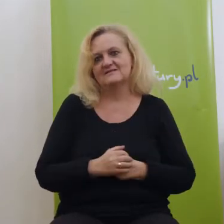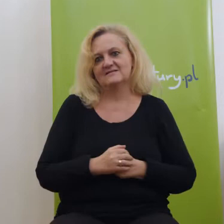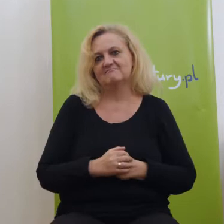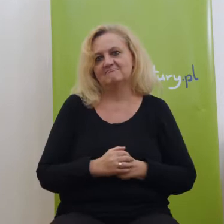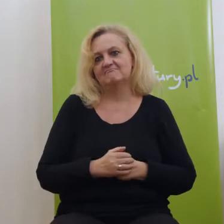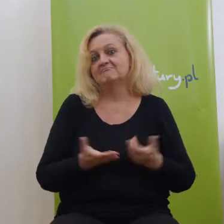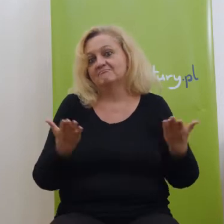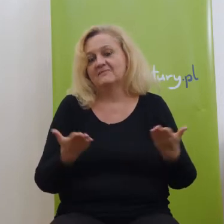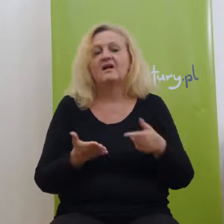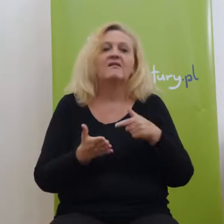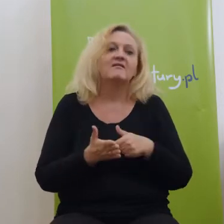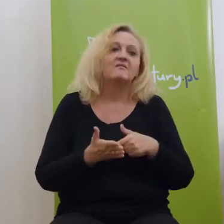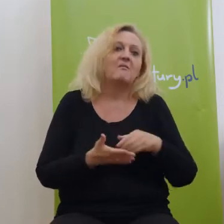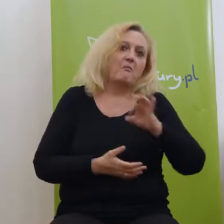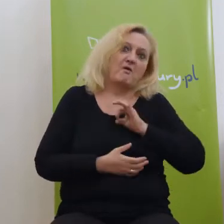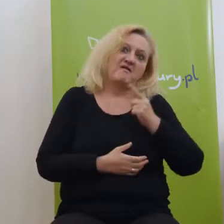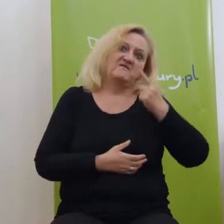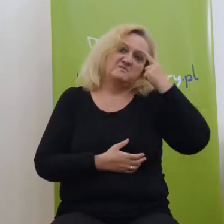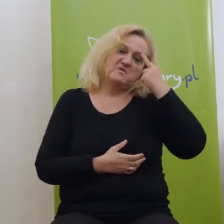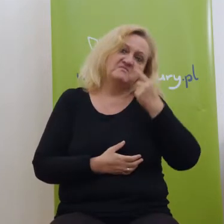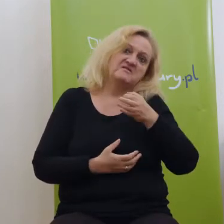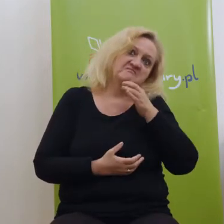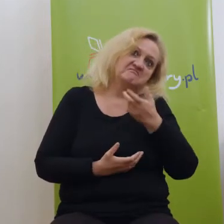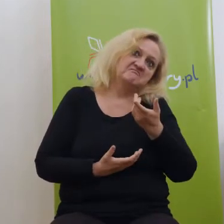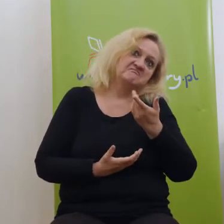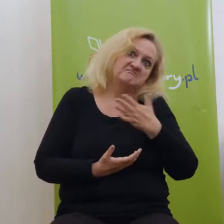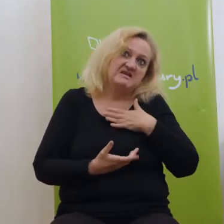I wtedy nie ma znaczenia, czy to jest moje wspomnienie.